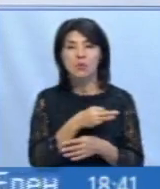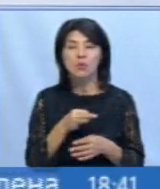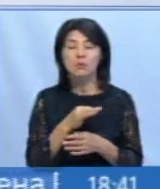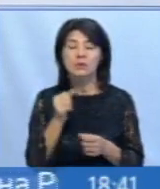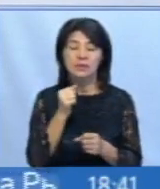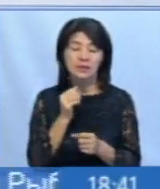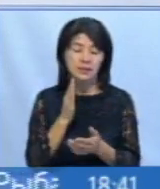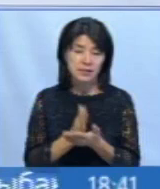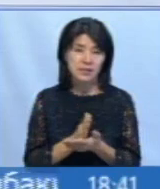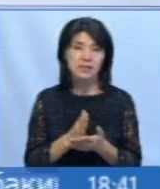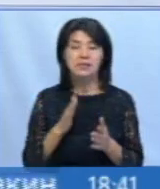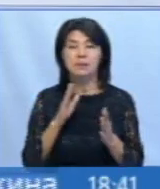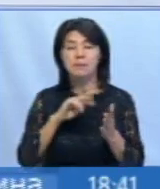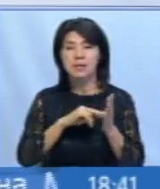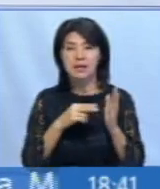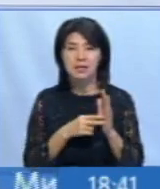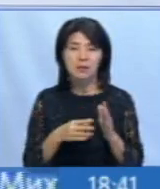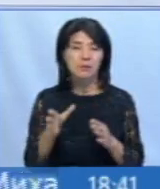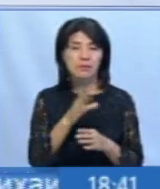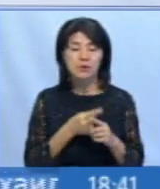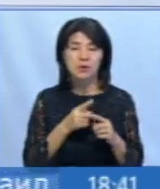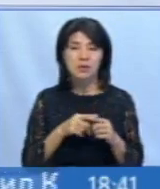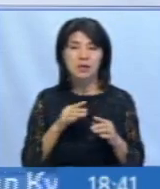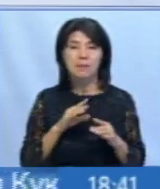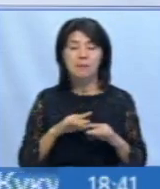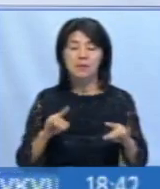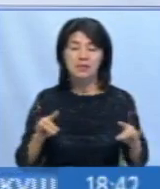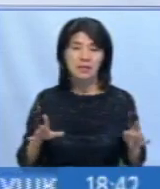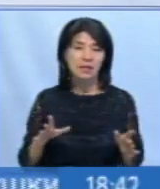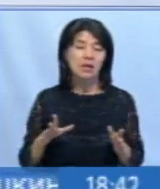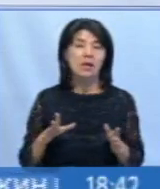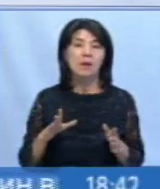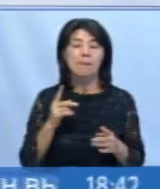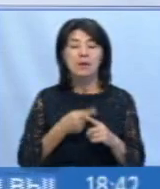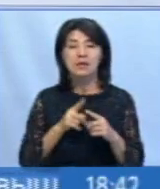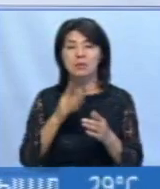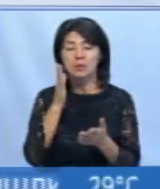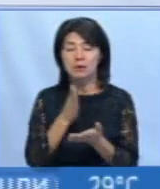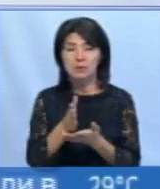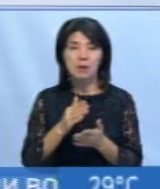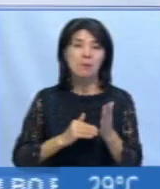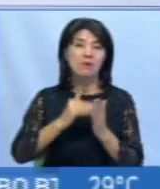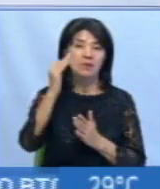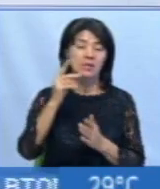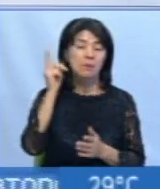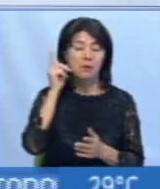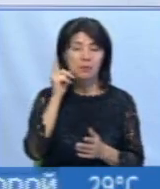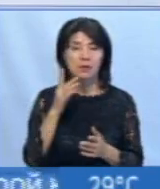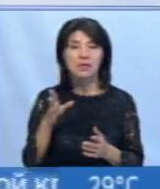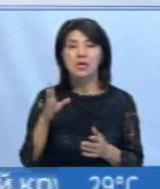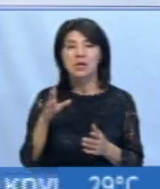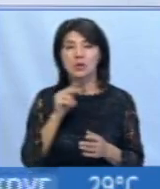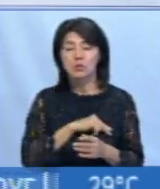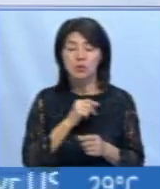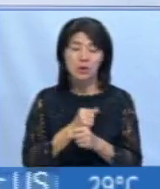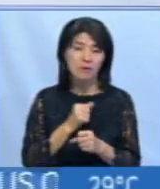продуктивной занятости и массового предпринимательства «Енбек». По ее третьему направлению повышение мобильности трудовых ресурсов в этом